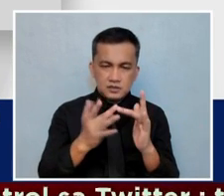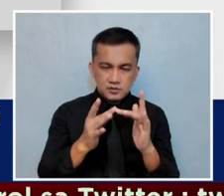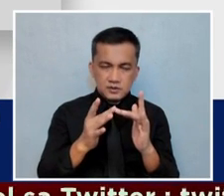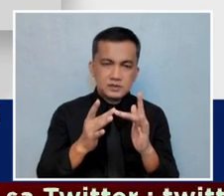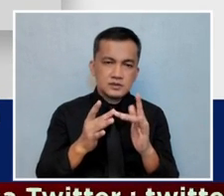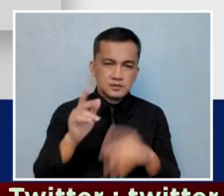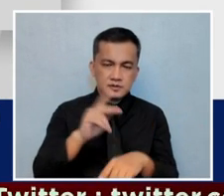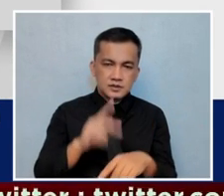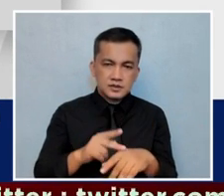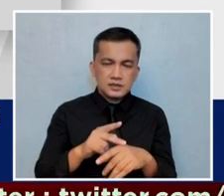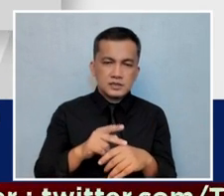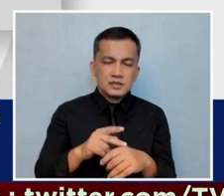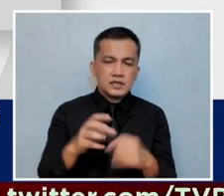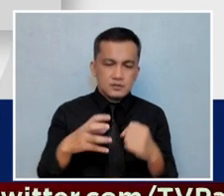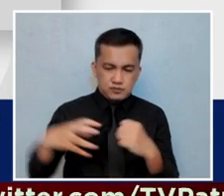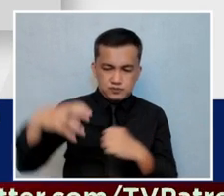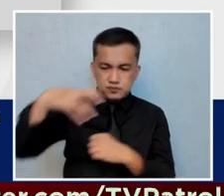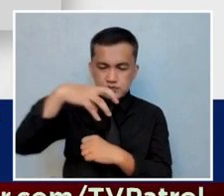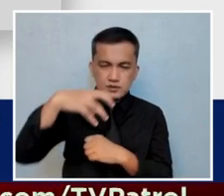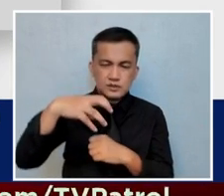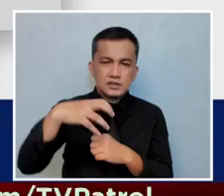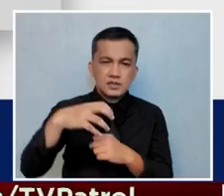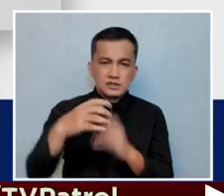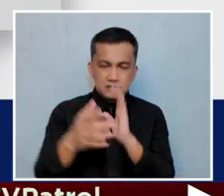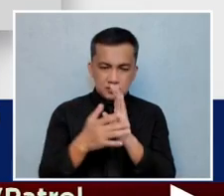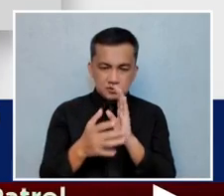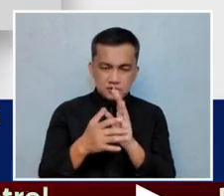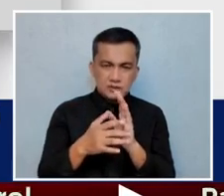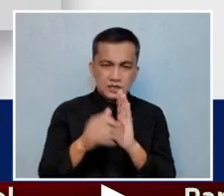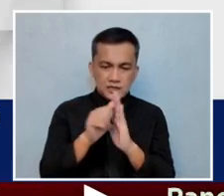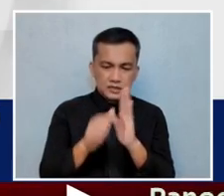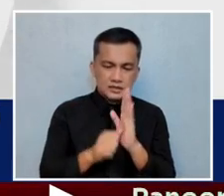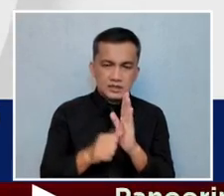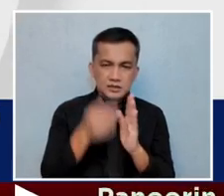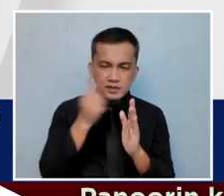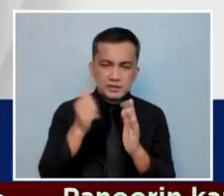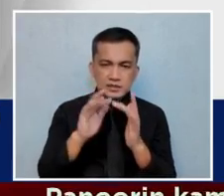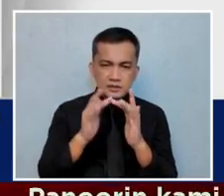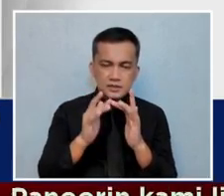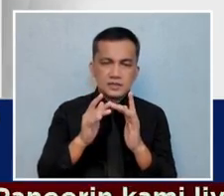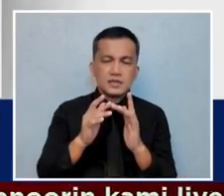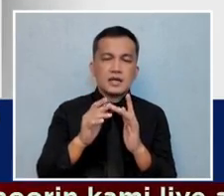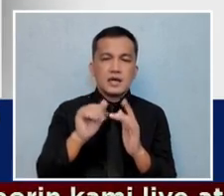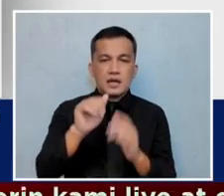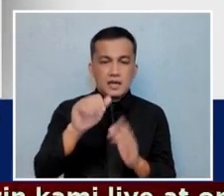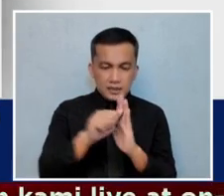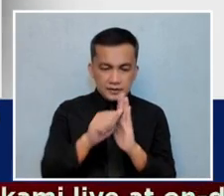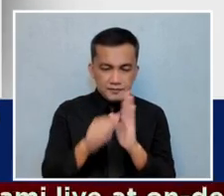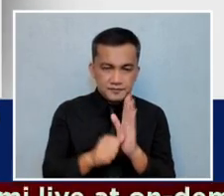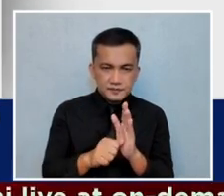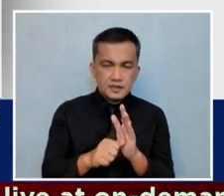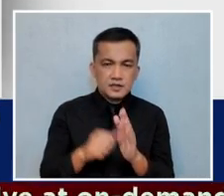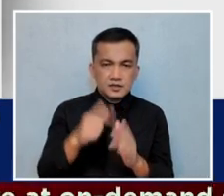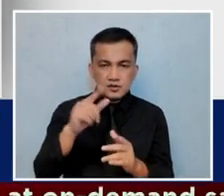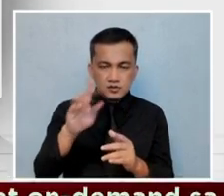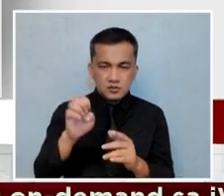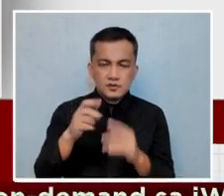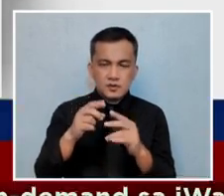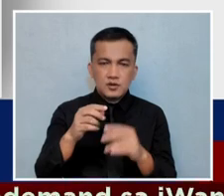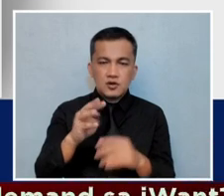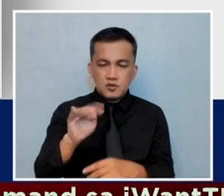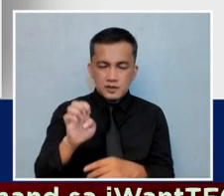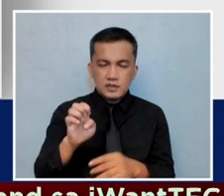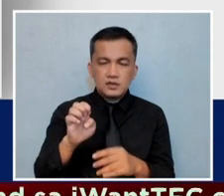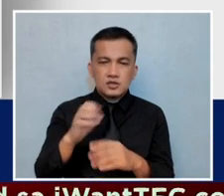ang Satellite-Based Technologies Promotion Act at Better Internet Act. Ayon sa Global System for Mobile Communication Association